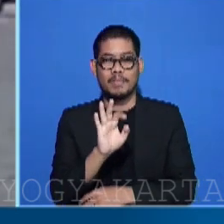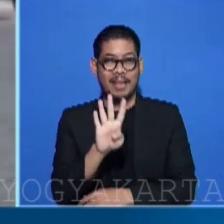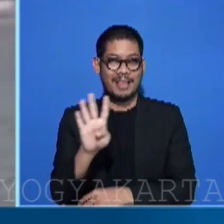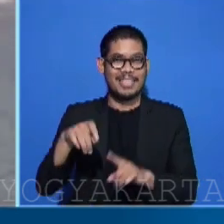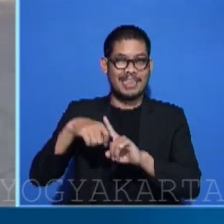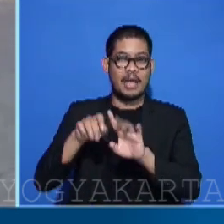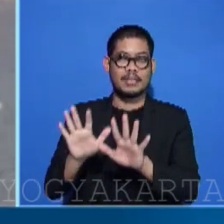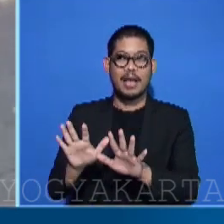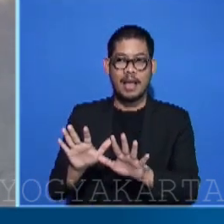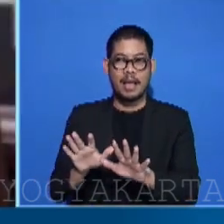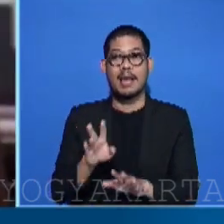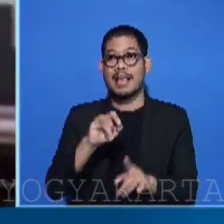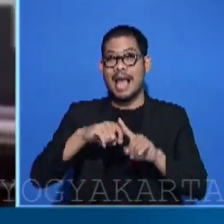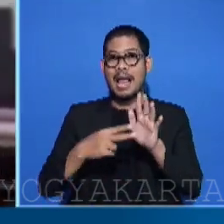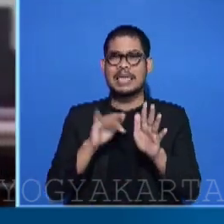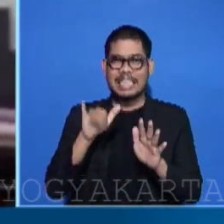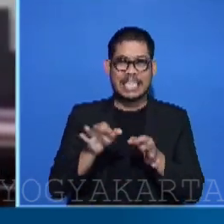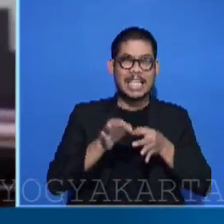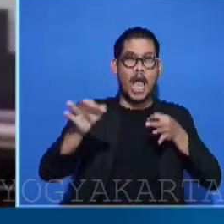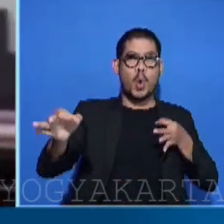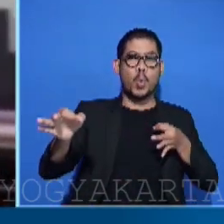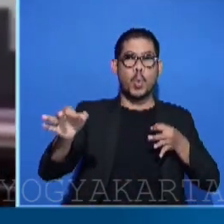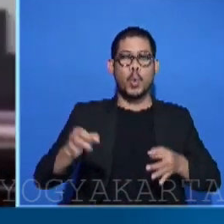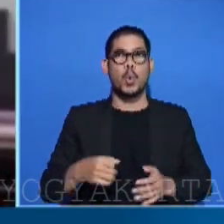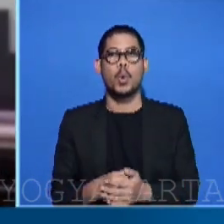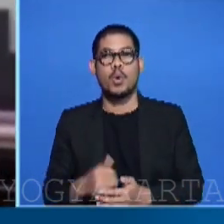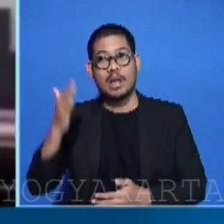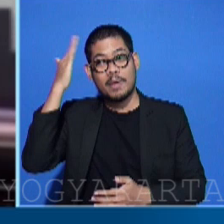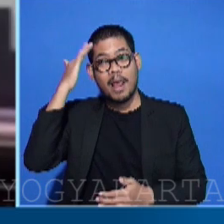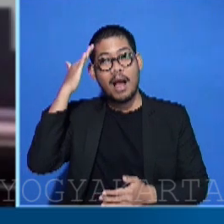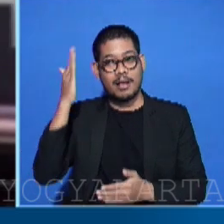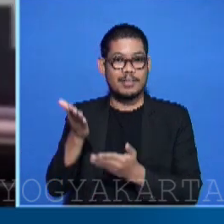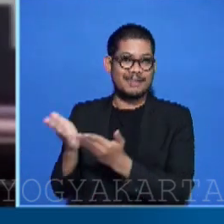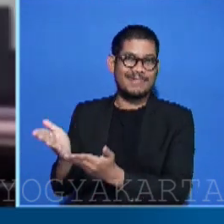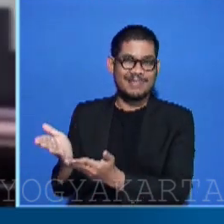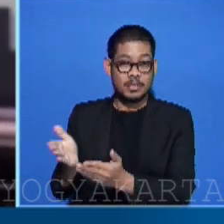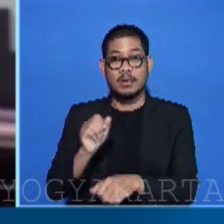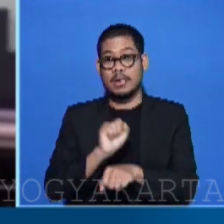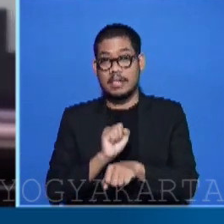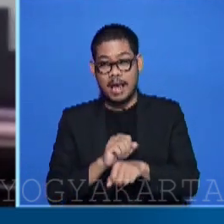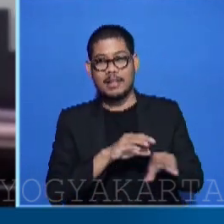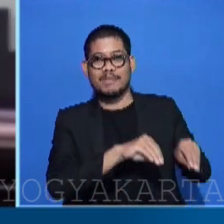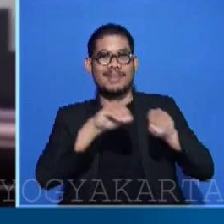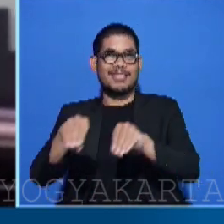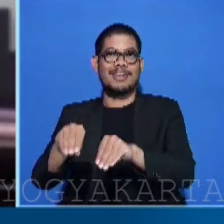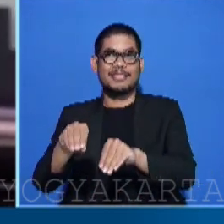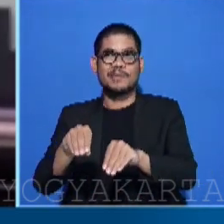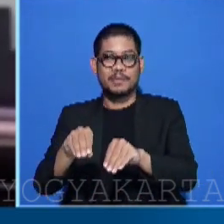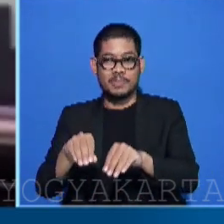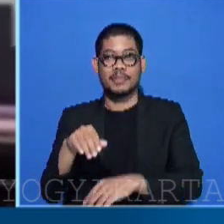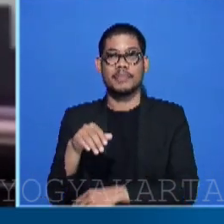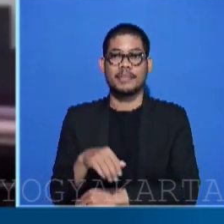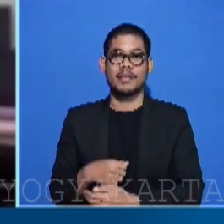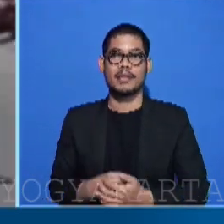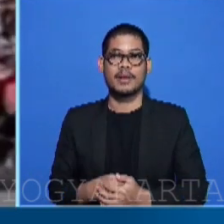lokasi IKN Kabid perlindungan dan penempatan Tenaga Kerja dan Transmigrasi Disnakertrans DIY Elly